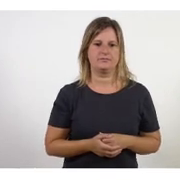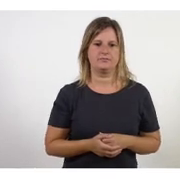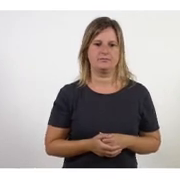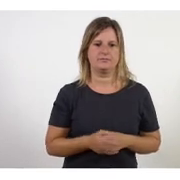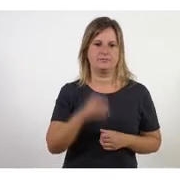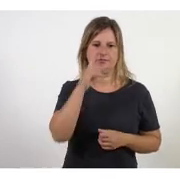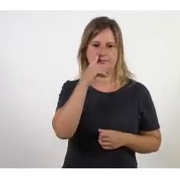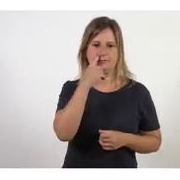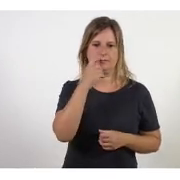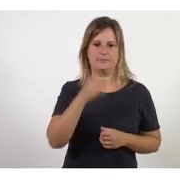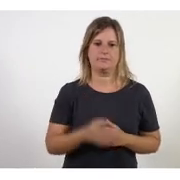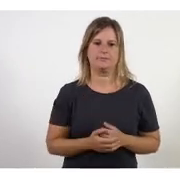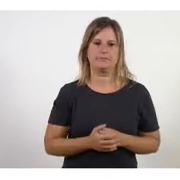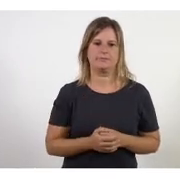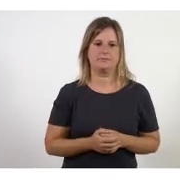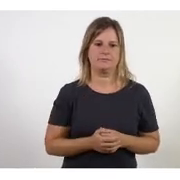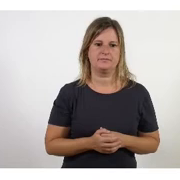Un momentet, aquí.